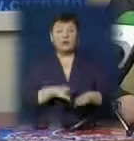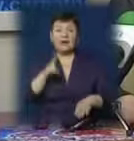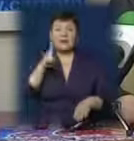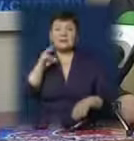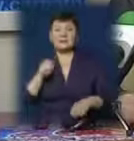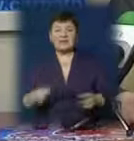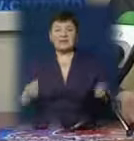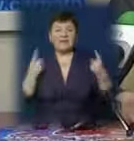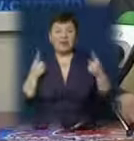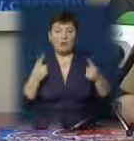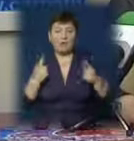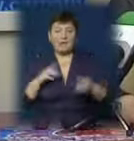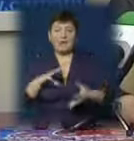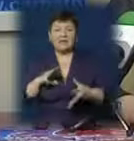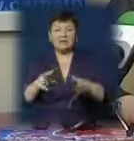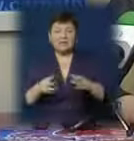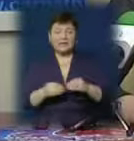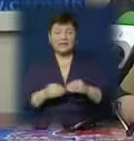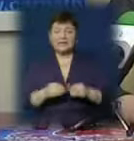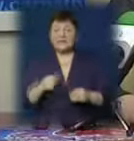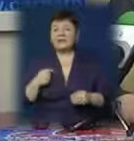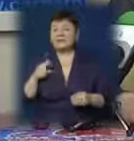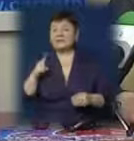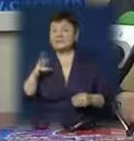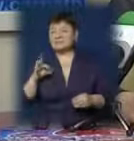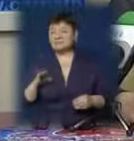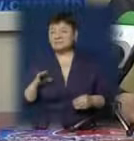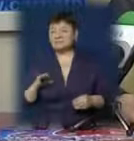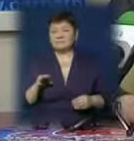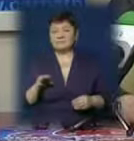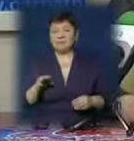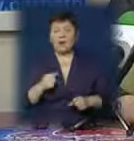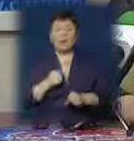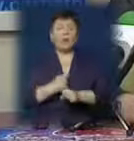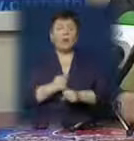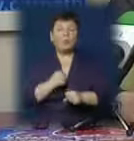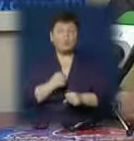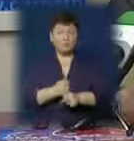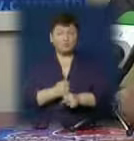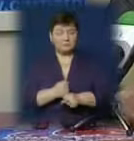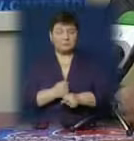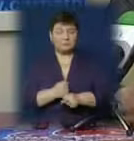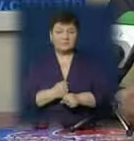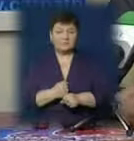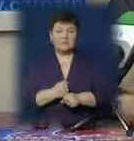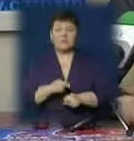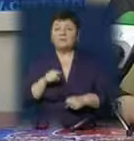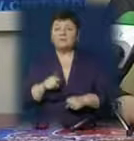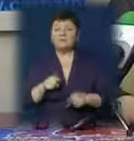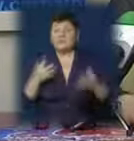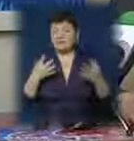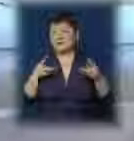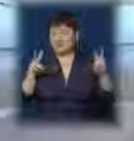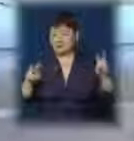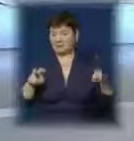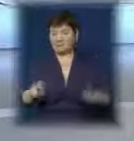вагомий результат, це говорить про нашу злагоджену роботу в цій даній темі.